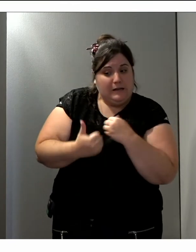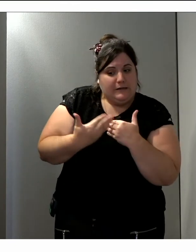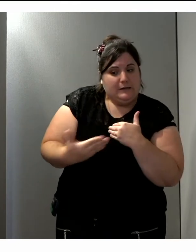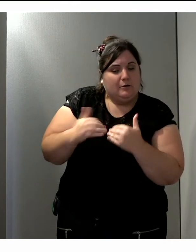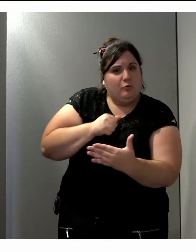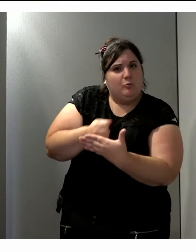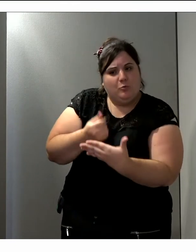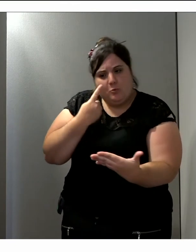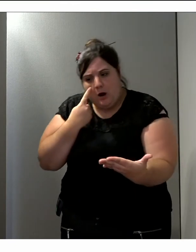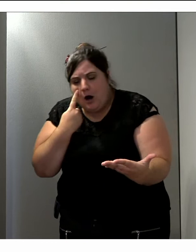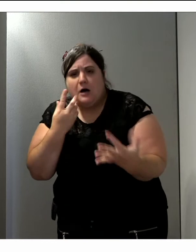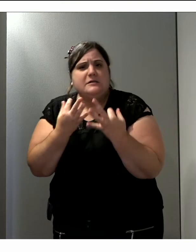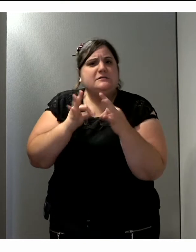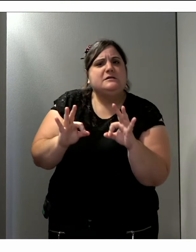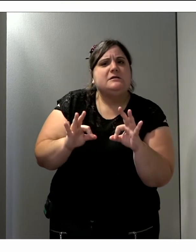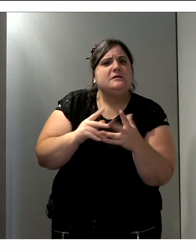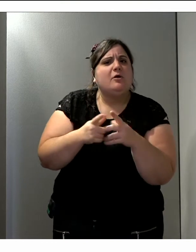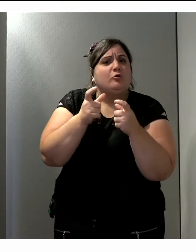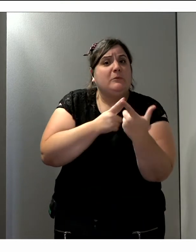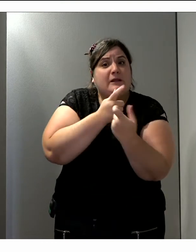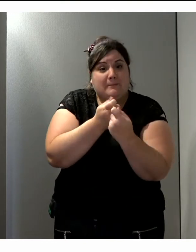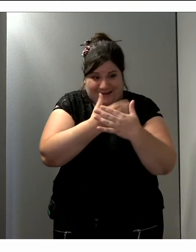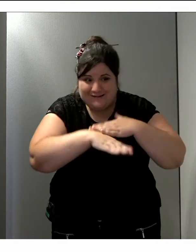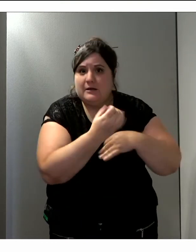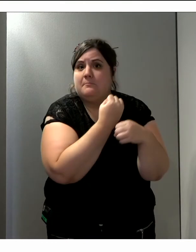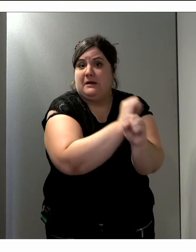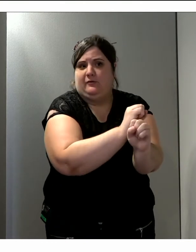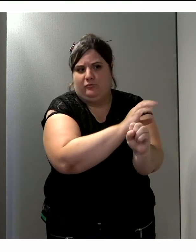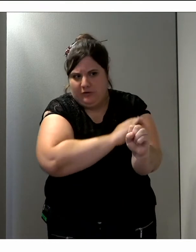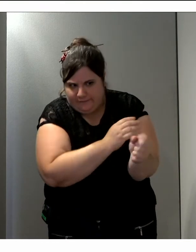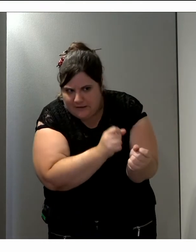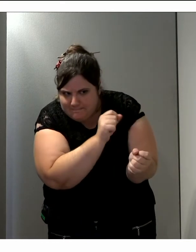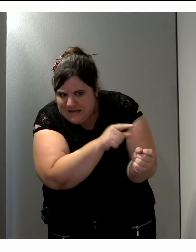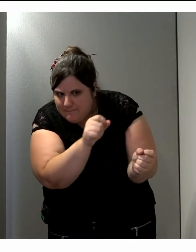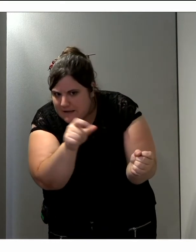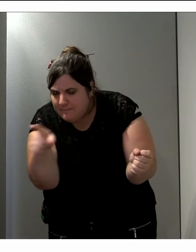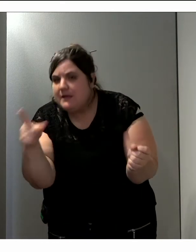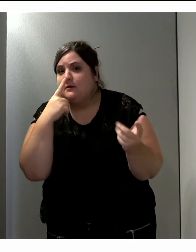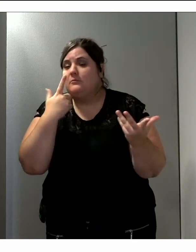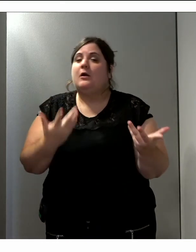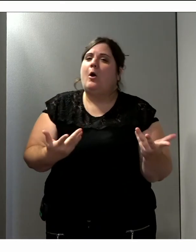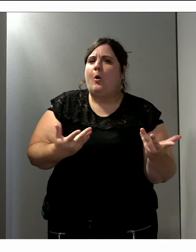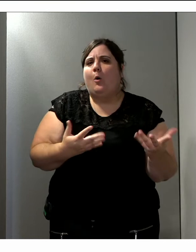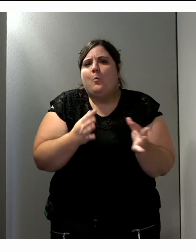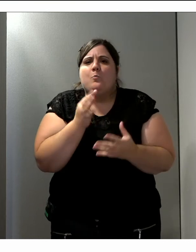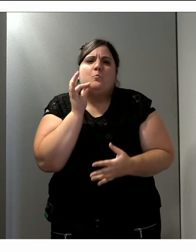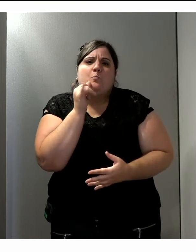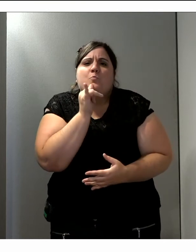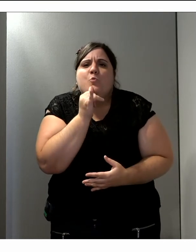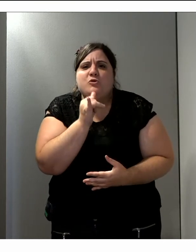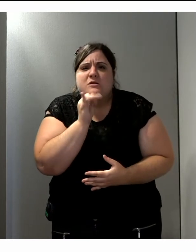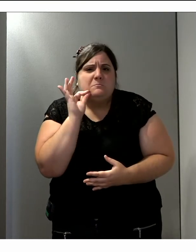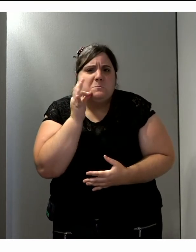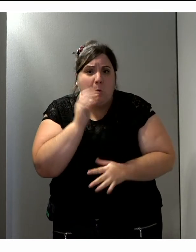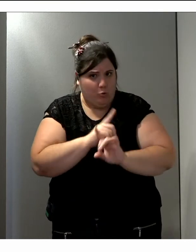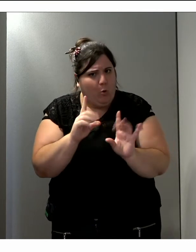d'implanter 10 entreprises adaptées au sein des établissements pénitentiaires, ce qui est quand même pas tout à fait négligeable. C'est un pilote qui est important. On se donne